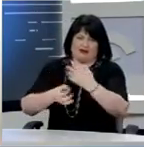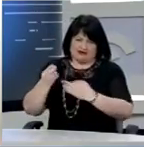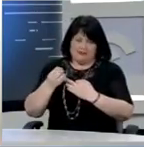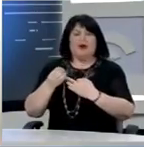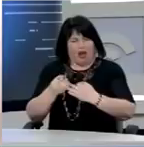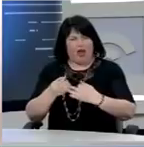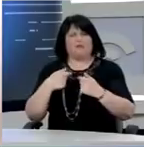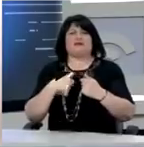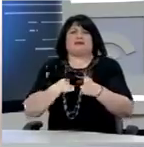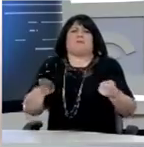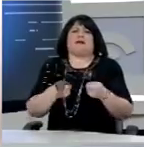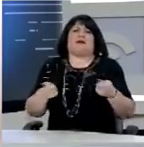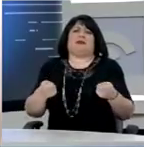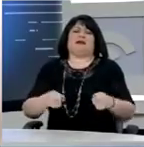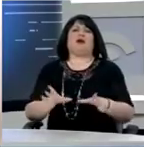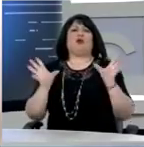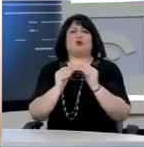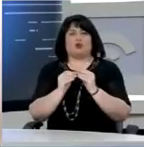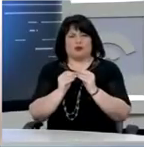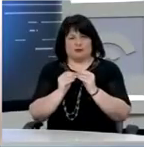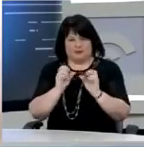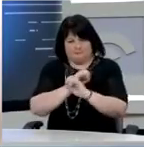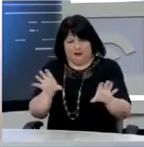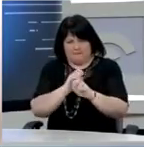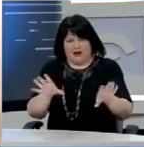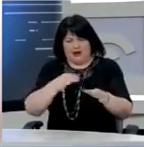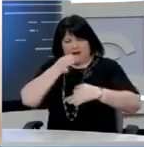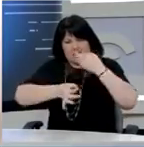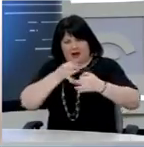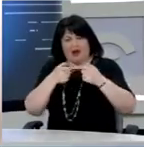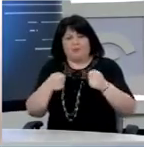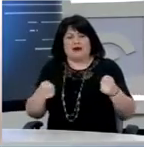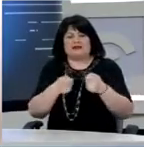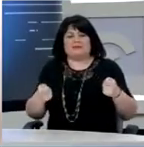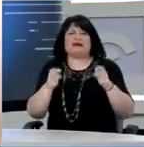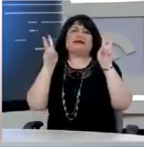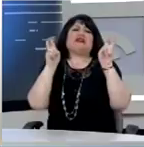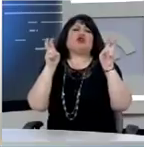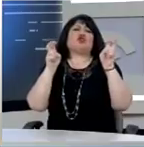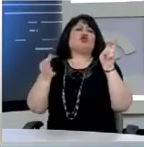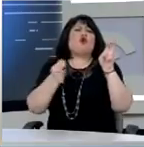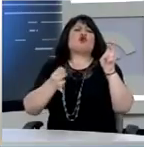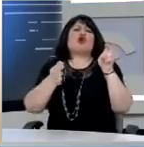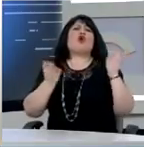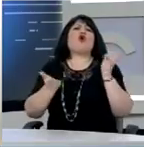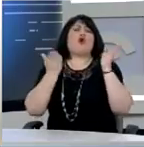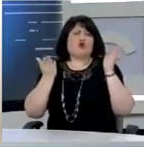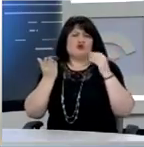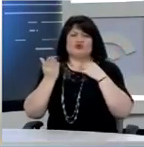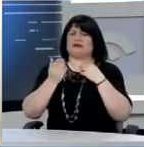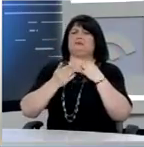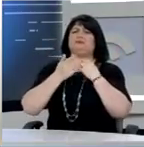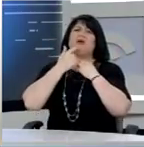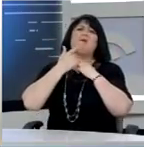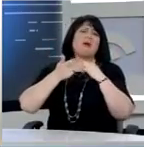Συμπέρασμα. Τα μέτρα που ανακοινώσαμε, όπως και αν τα ονομάσετε, ακόμα και τα πείτε